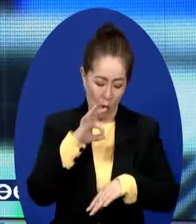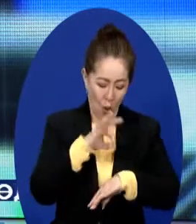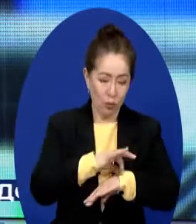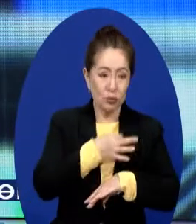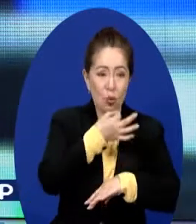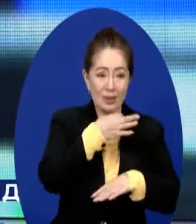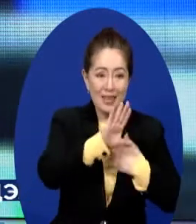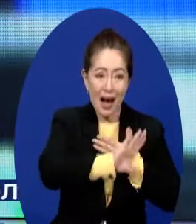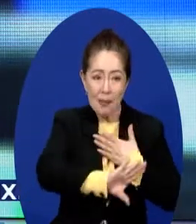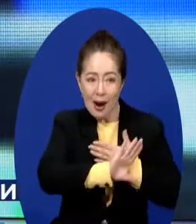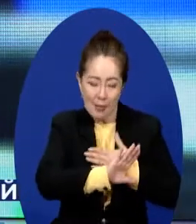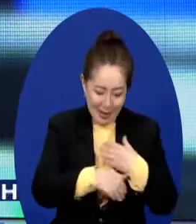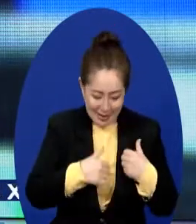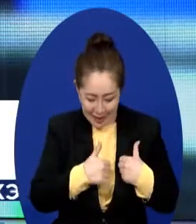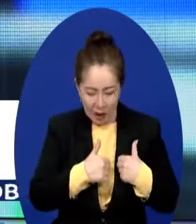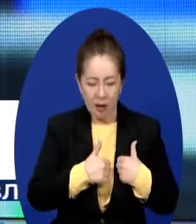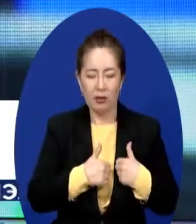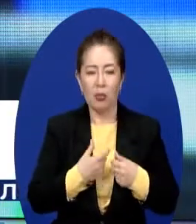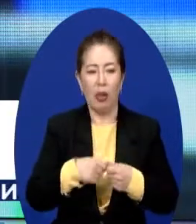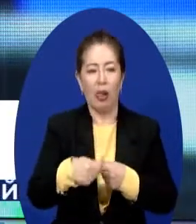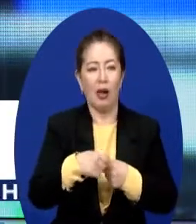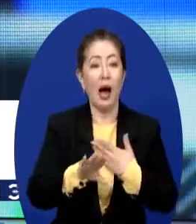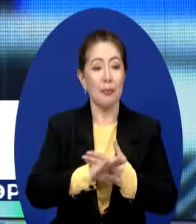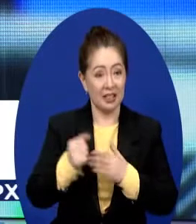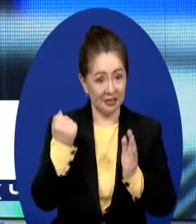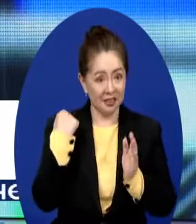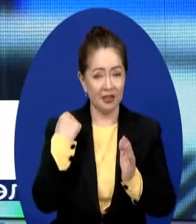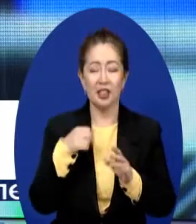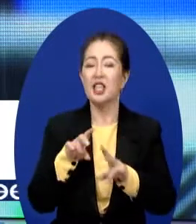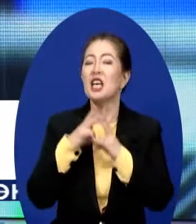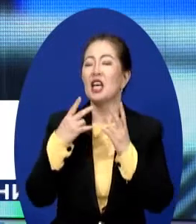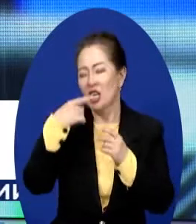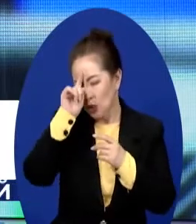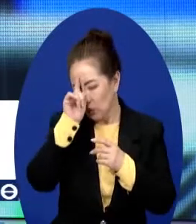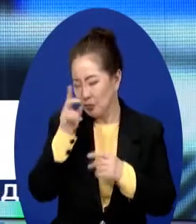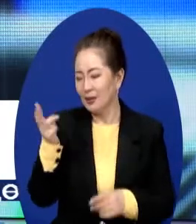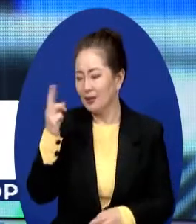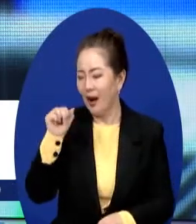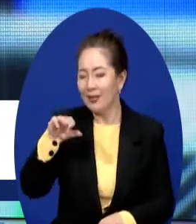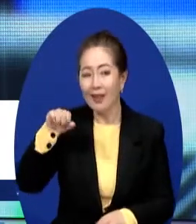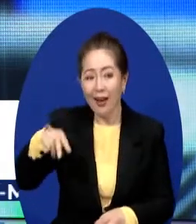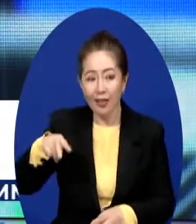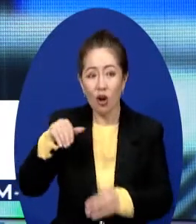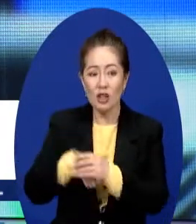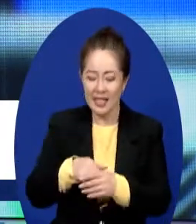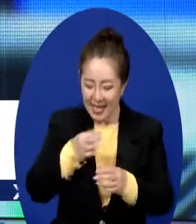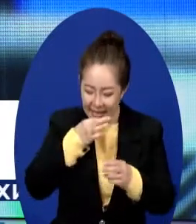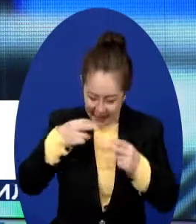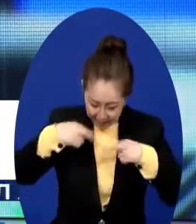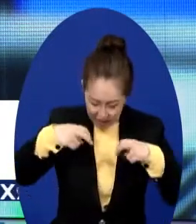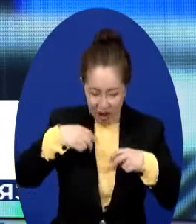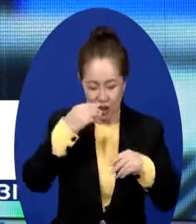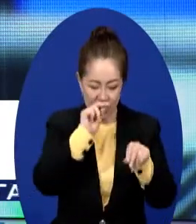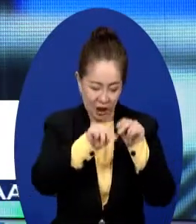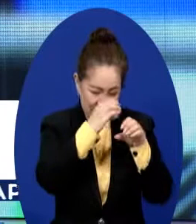эрсдлээс өөрийгөө хамгаалах боломжтой. За эрүүл мэндийн даатгалдаа бүрэн хамрагдсан иргэд эрт илрүүлгийн шинжилгээгээ өгч хэлсэн. Энэ тухай бид эрүүл мэндийн булангаараа өргөх гэж